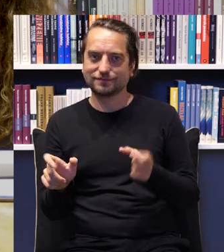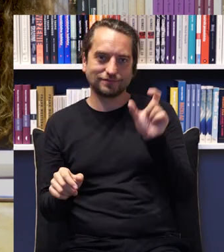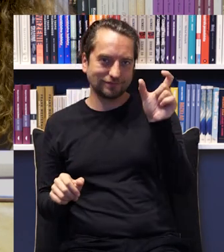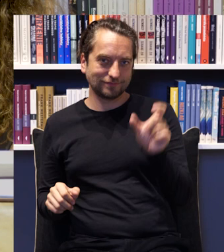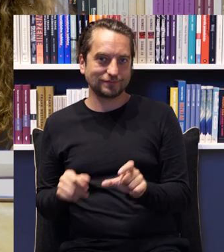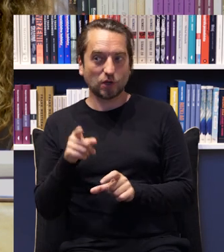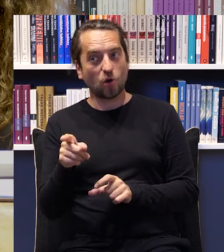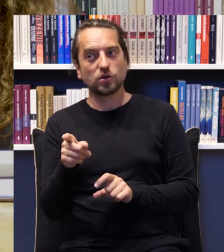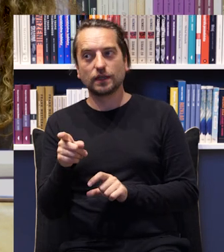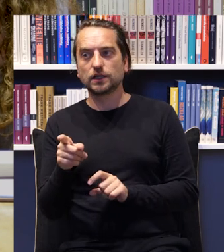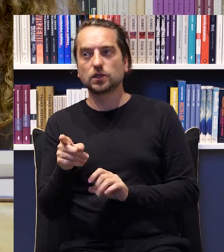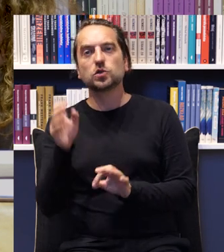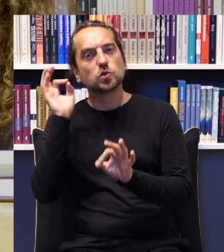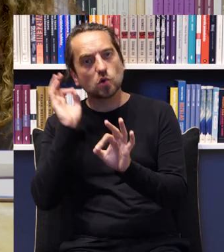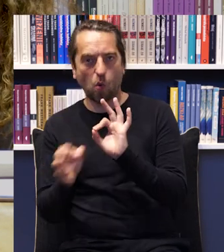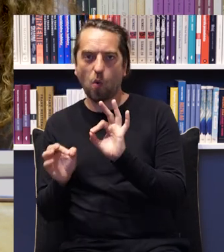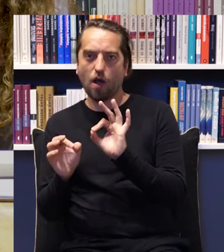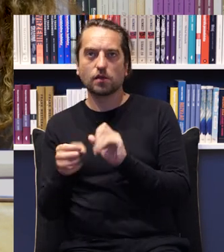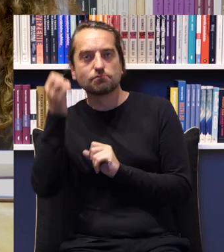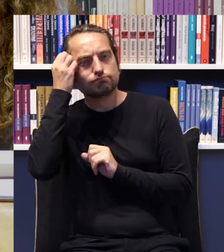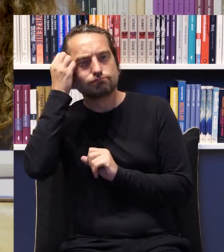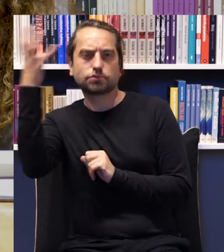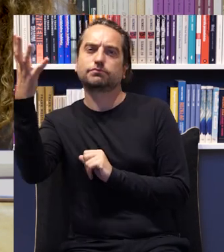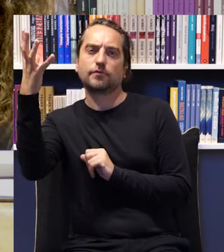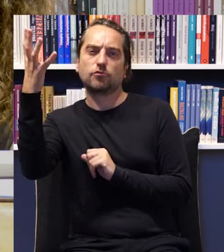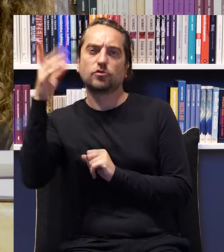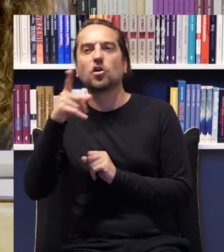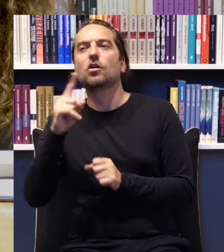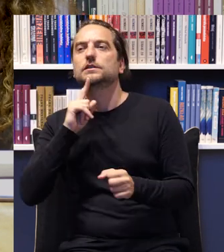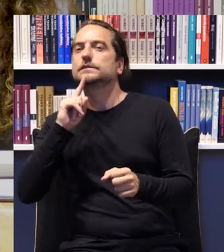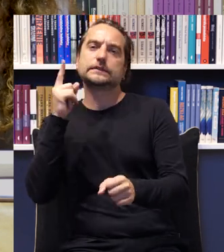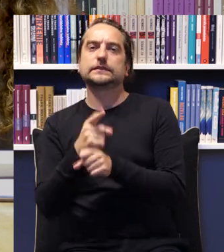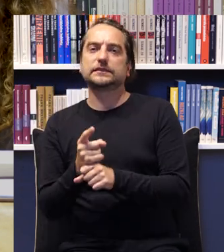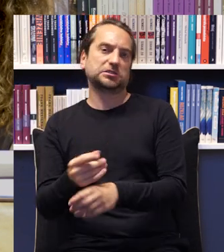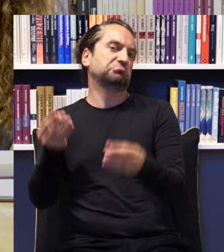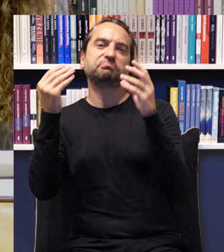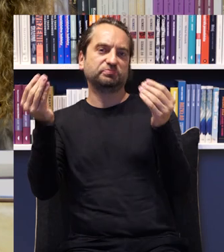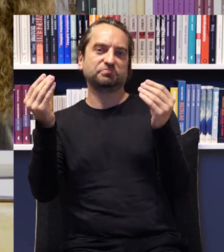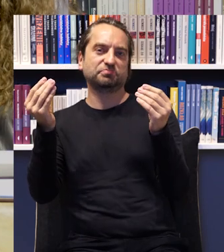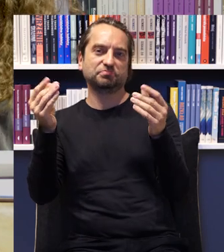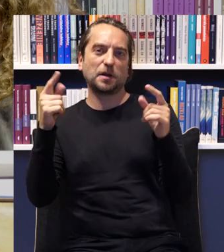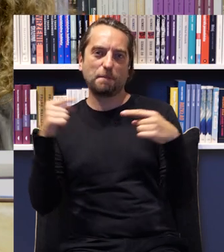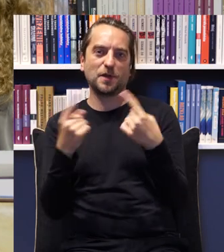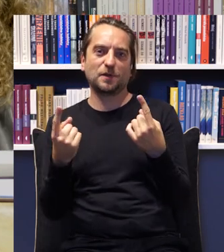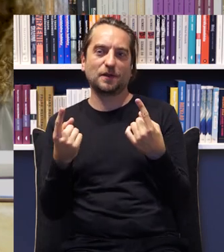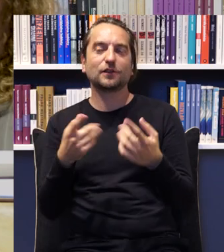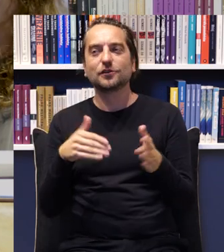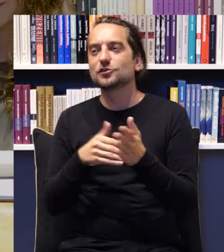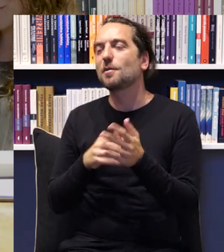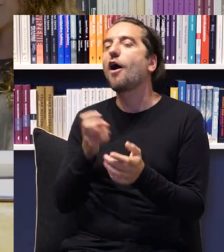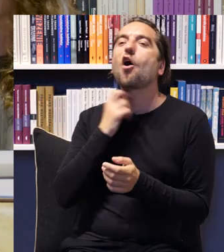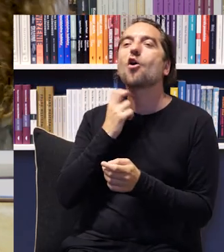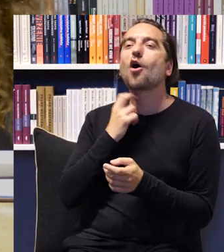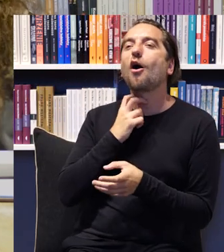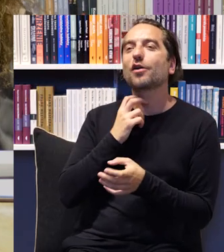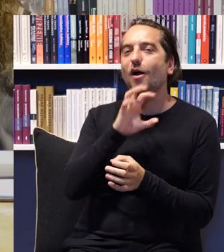końca są jakby super mądrzy i nie zawsze podejmują wszystkie właściwe decyzje. I to trochę... Horrorów trzeba dużo oglądać, tam nigdy